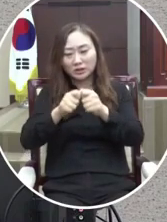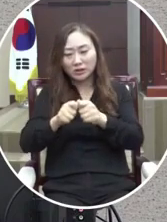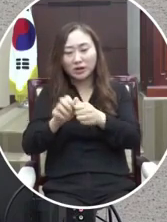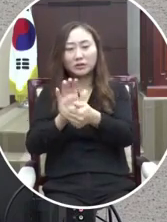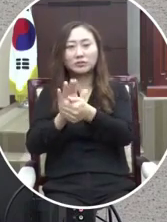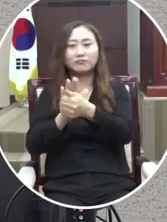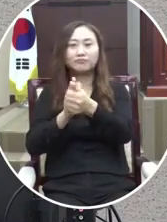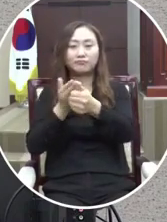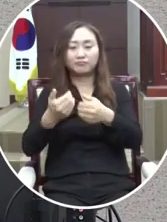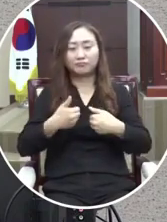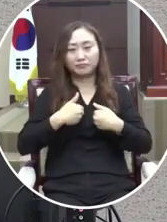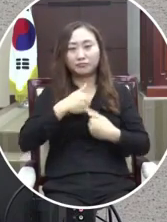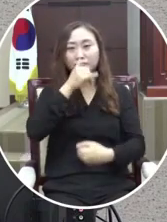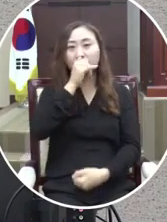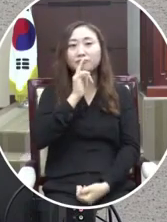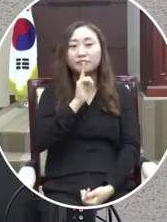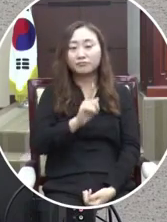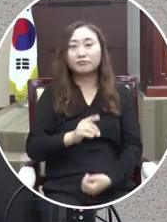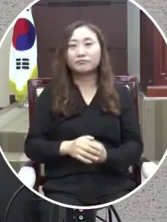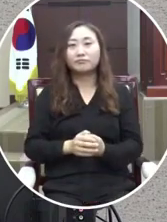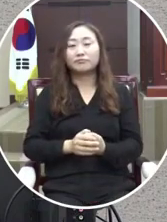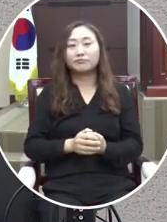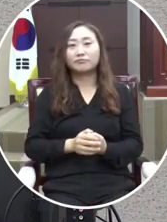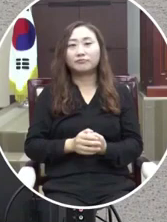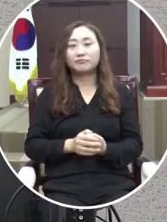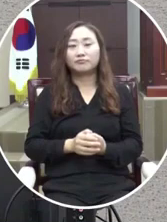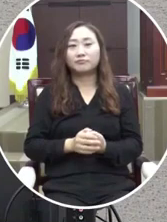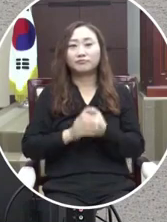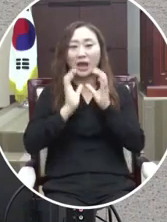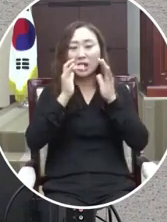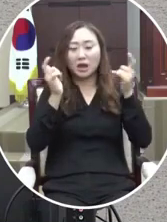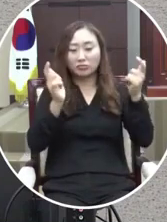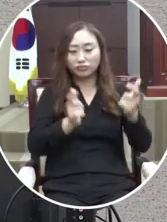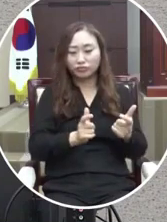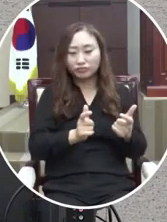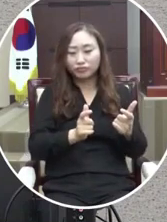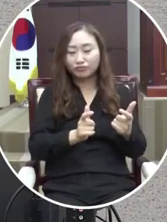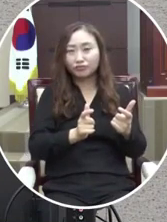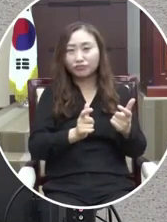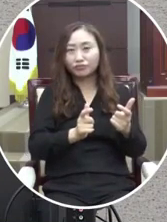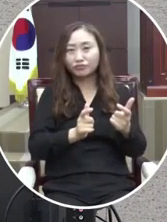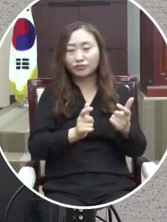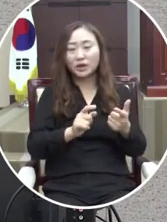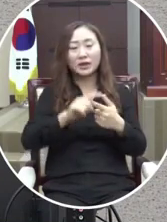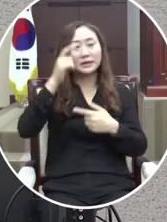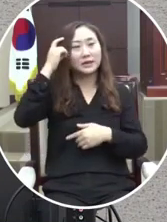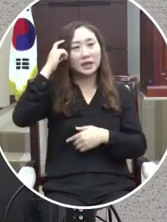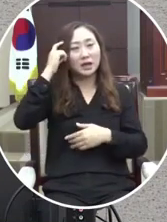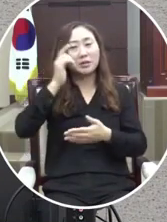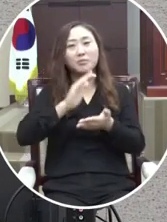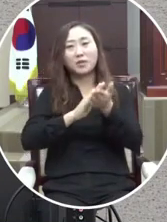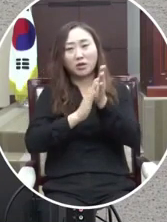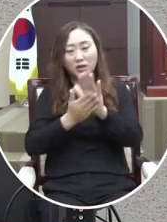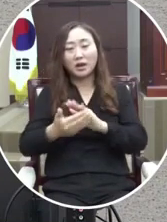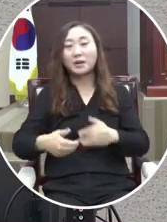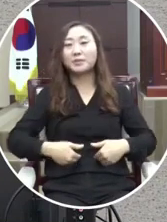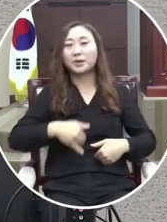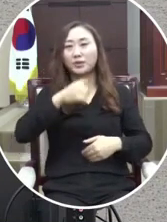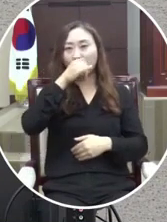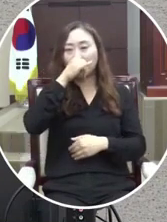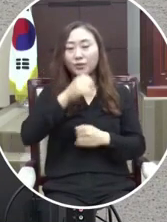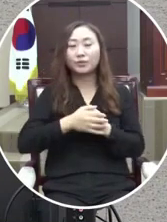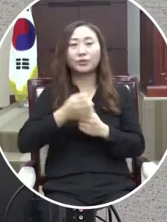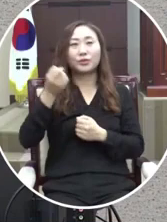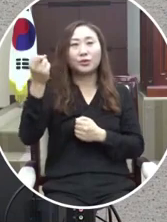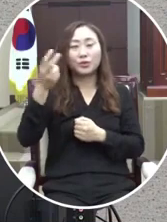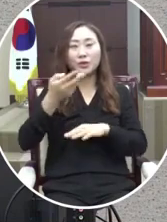필요함을 이야기하고 있습니다. 인구 소멸을 막기 위해서는 생각의 변화가 필요하며 인구 절벽 시대에